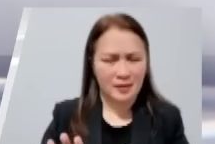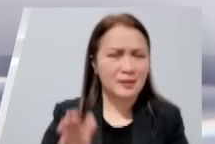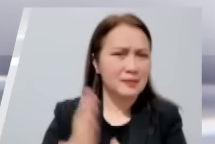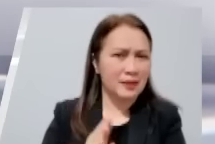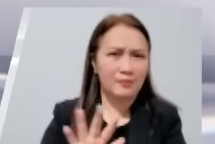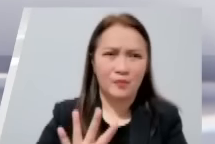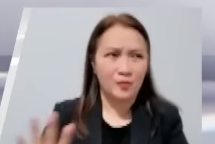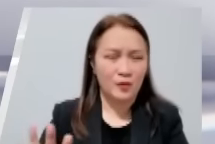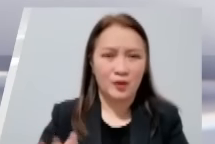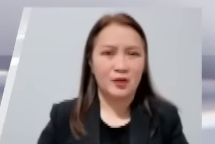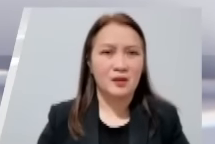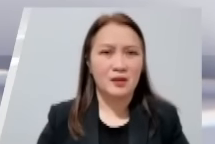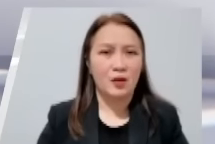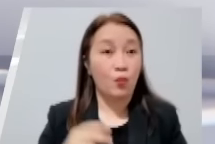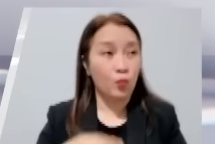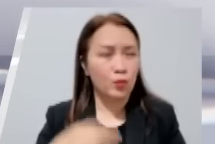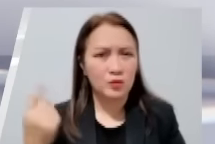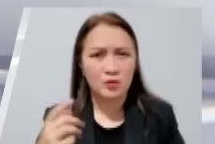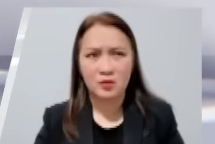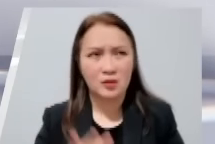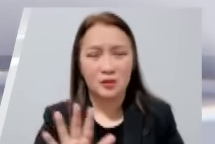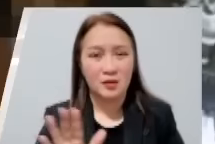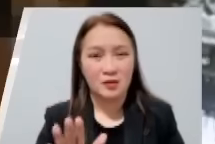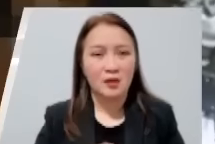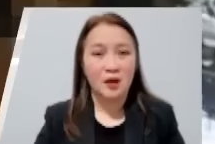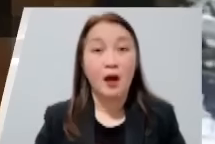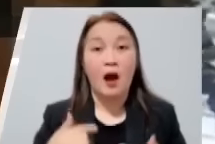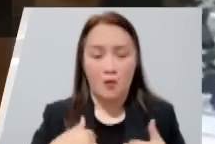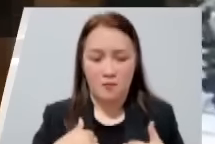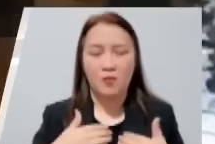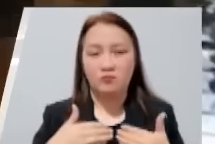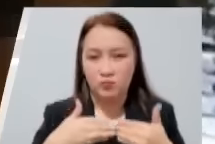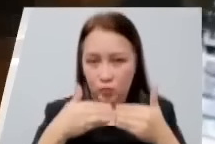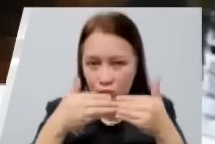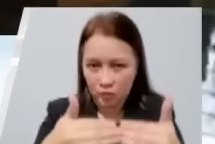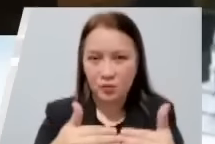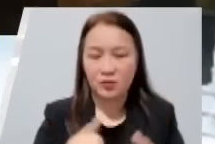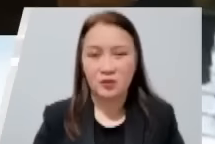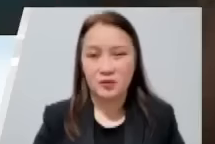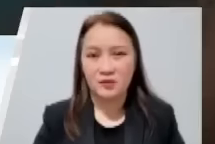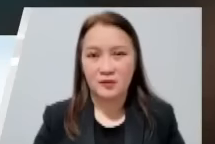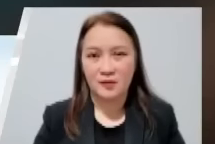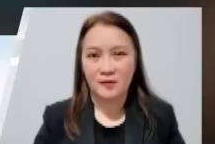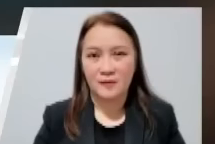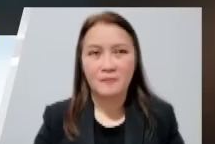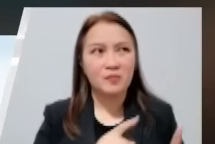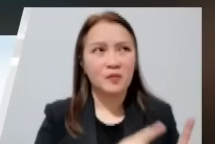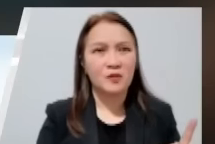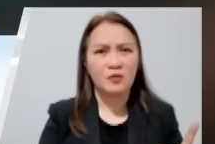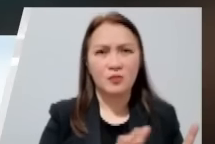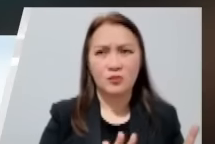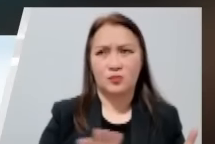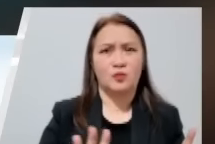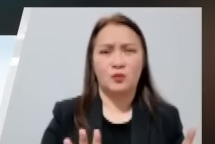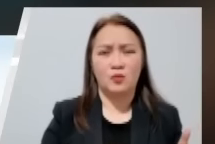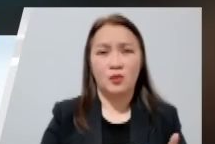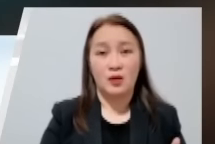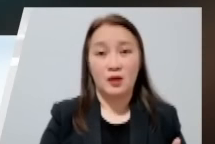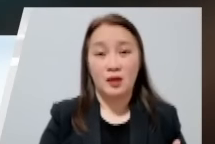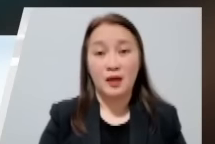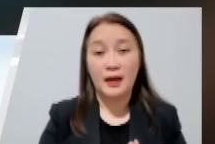withdrawal is not important to me. I'm ready to face an election anytime. Pero itinanggi ni Simafranca ang paratang. Pumayag si Simafranca na